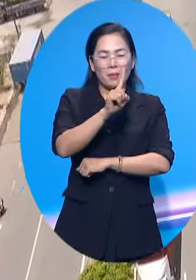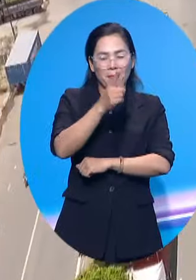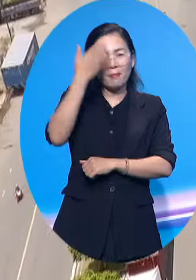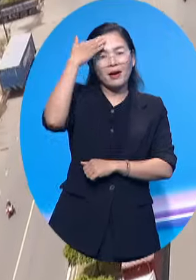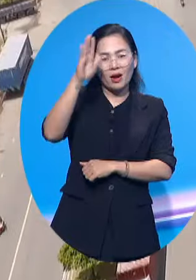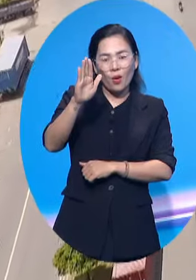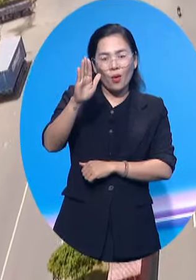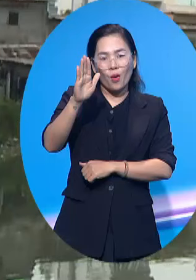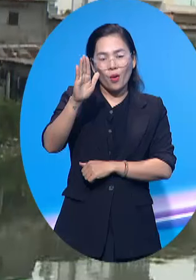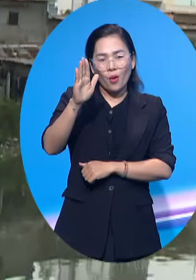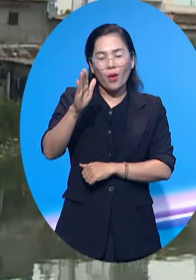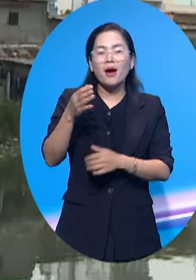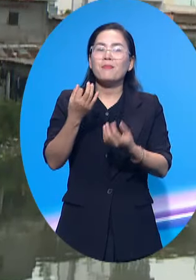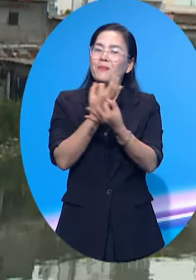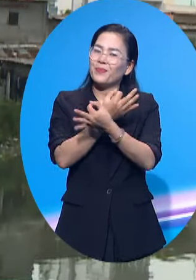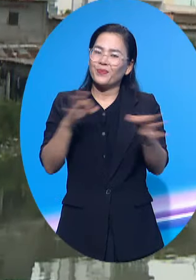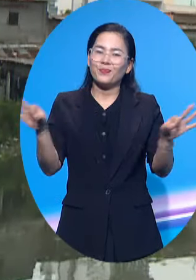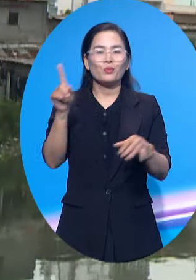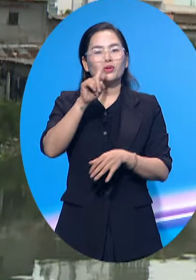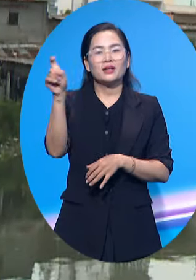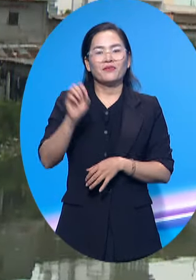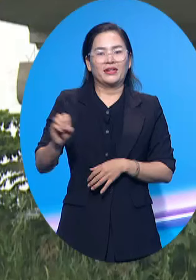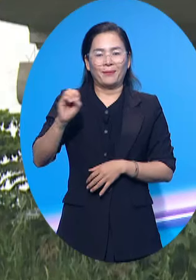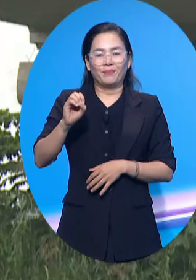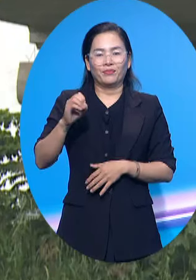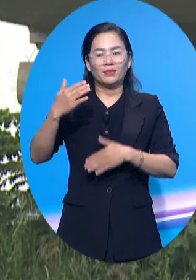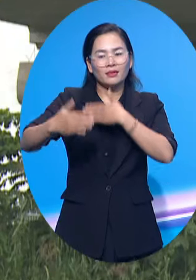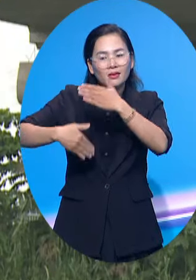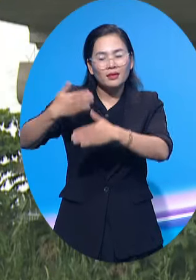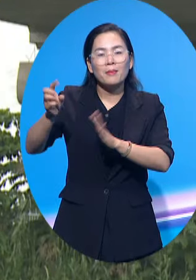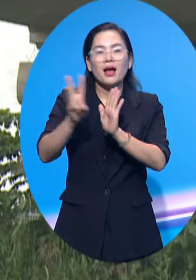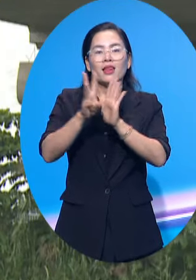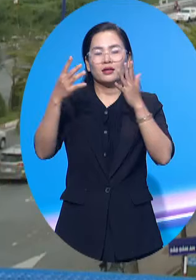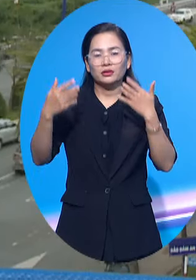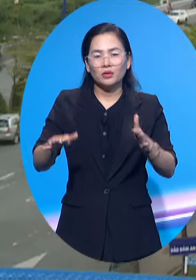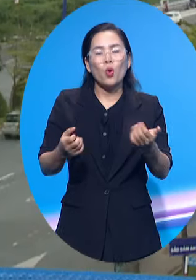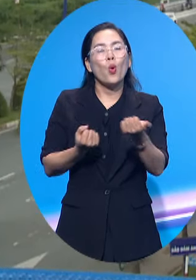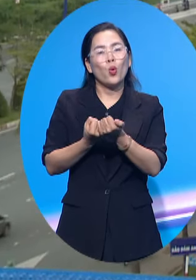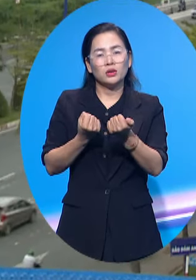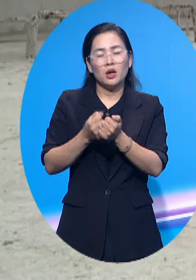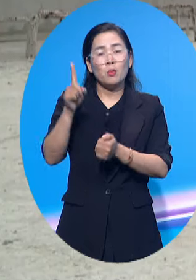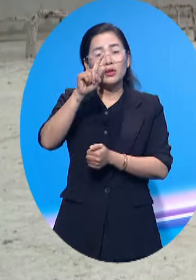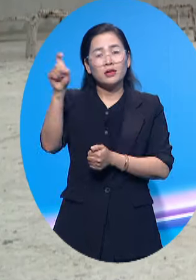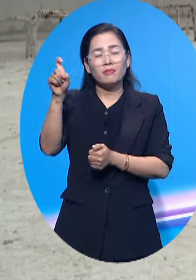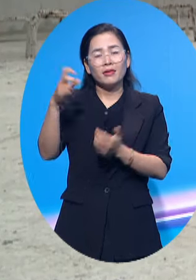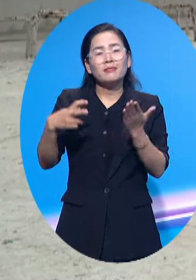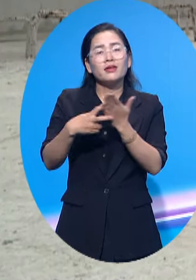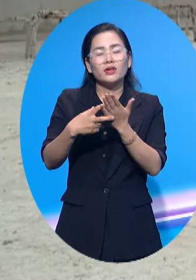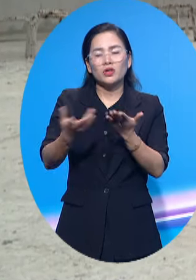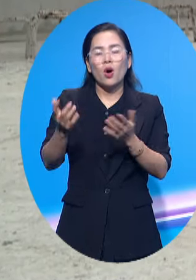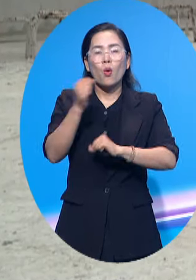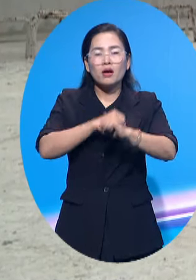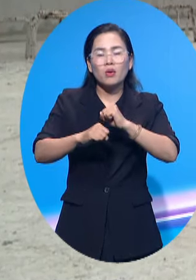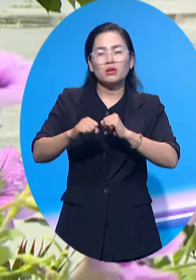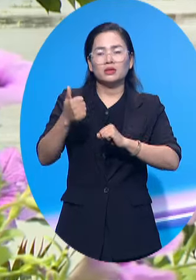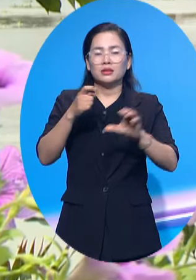hành thương mại cũng được miễn vé 100%. Sau thời gian này, Thành phố Hồ Chí Minh cũng dự kiến sẽ hỗ trợ 100% giá vé cho người hoạt động